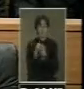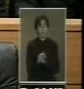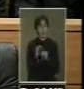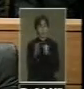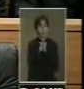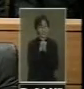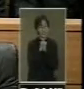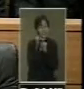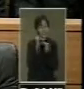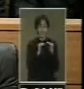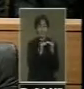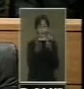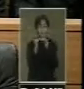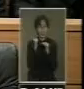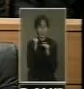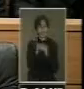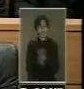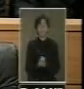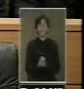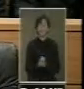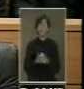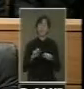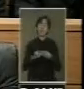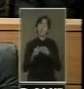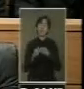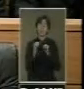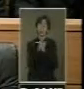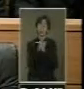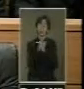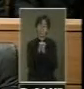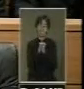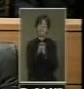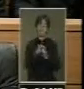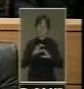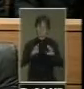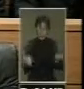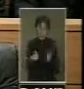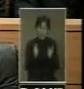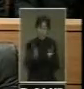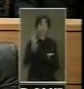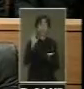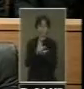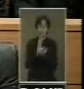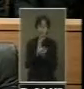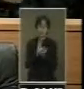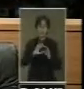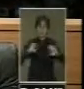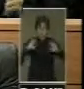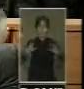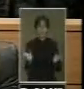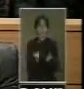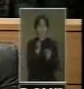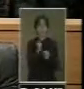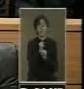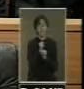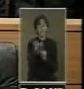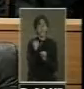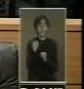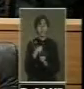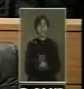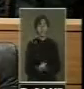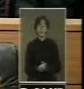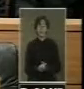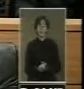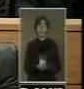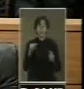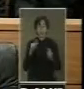กันเหลือเกินวันนี้ก็หันกลับมาสู่ทุนนิยมแล้วครับดังนั้นแนวคิดเรื่อง